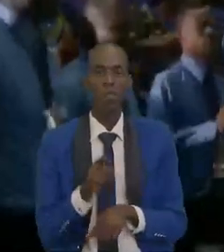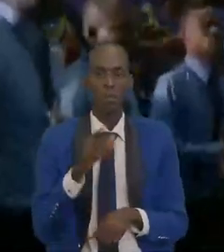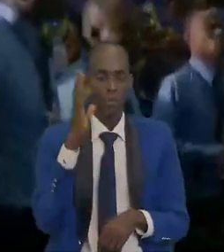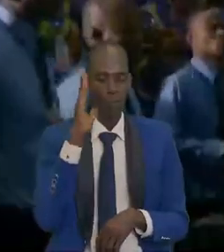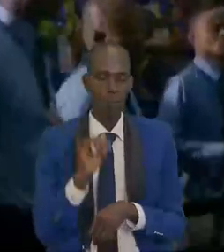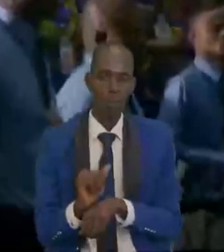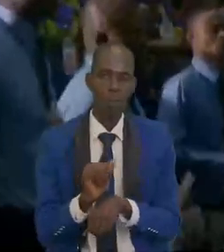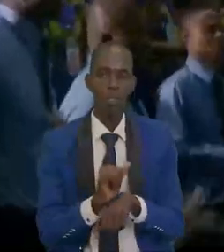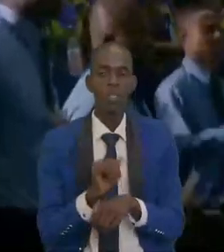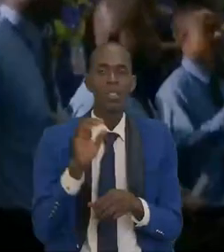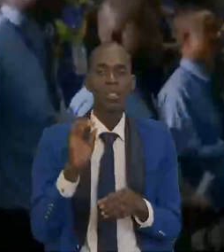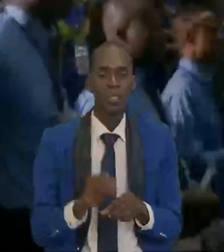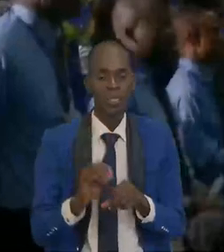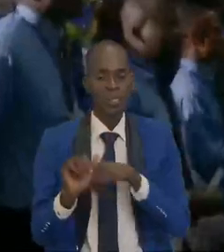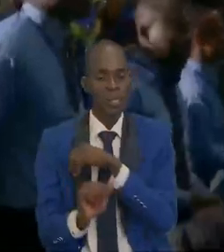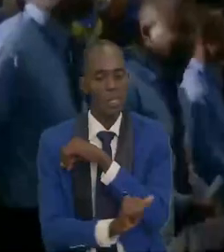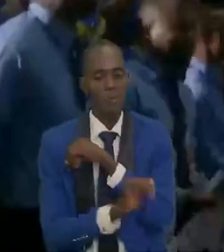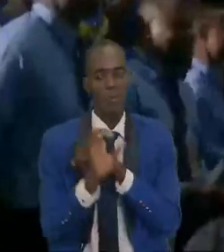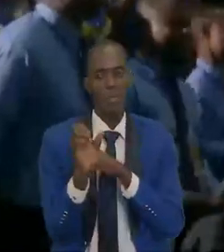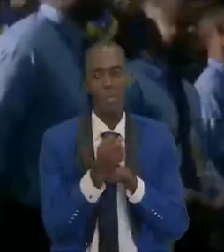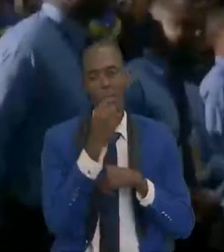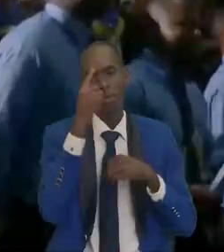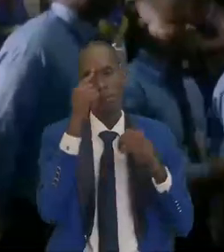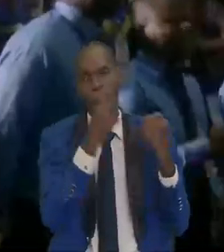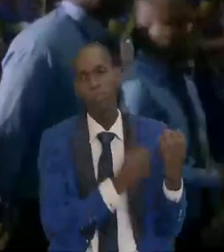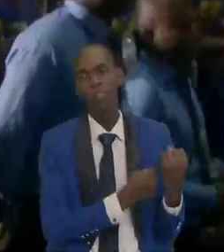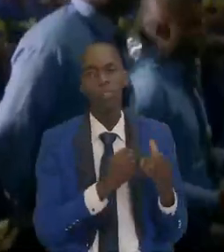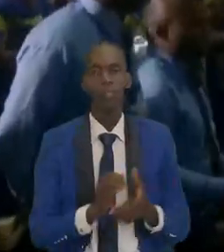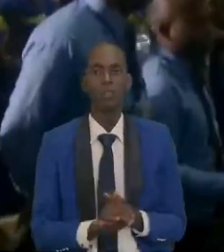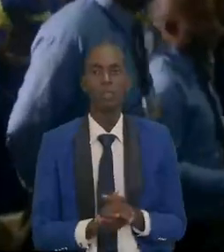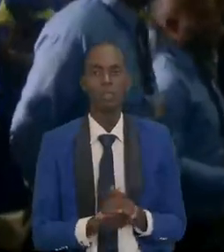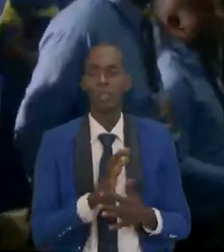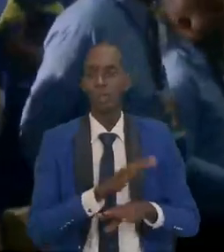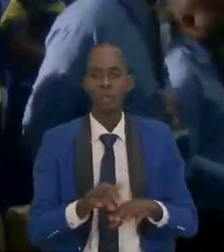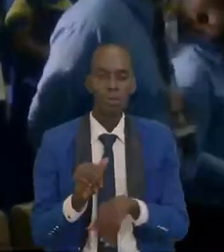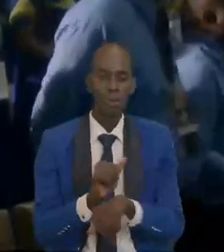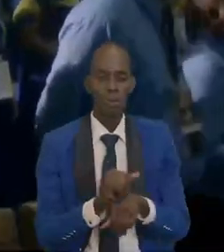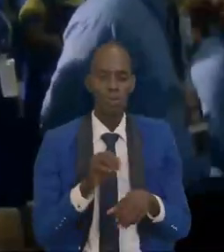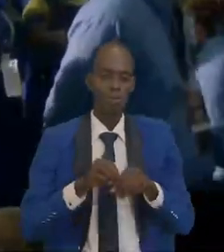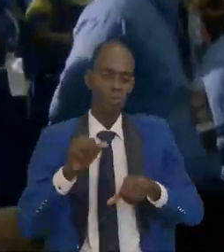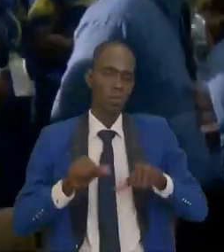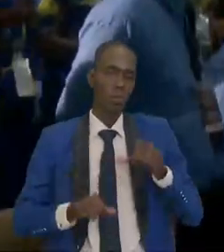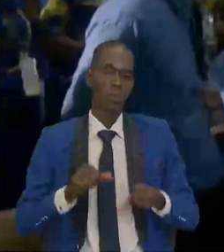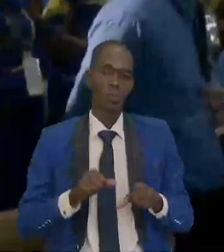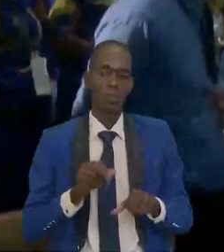opérer dans la foi d'Abraham. N'opère pas dans l'incrédulité.